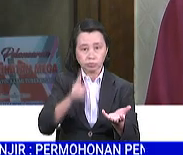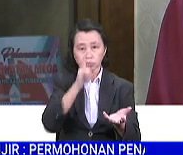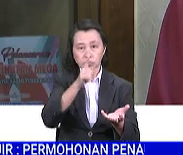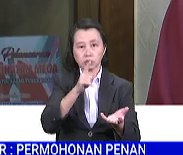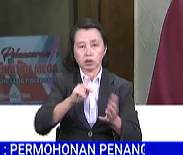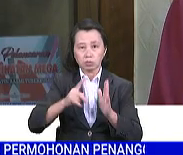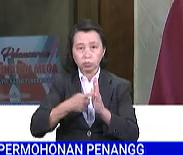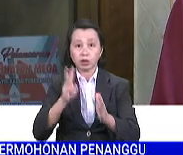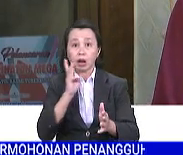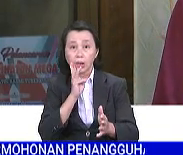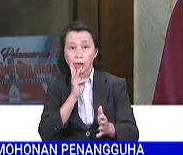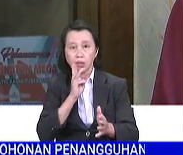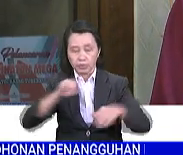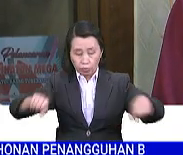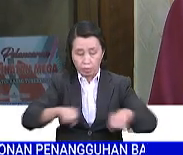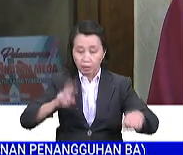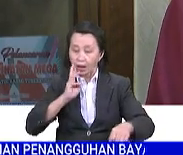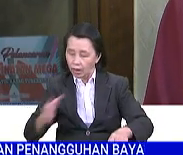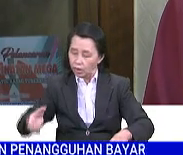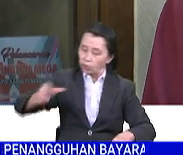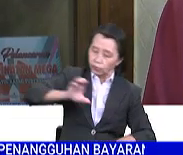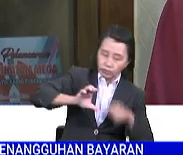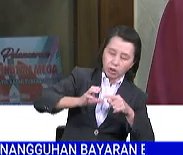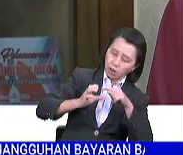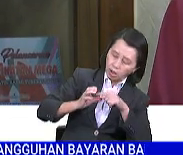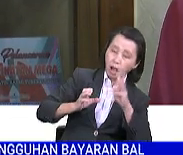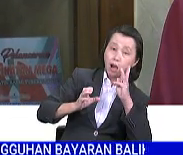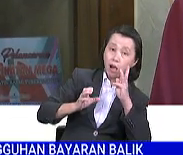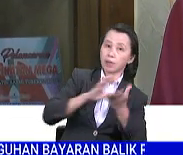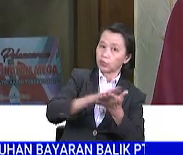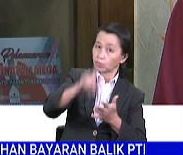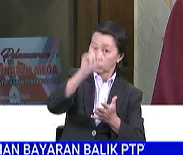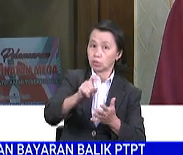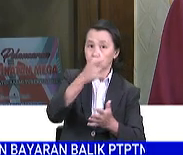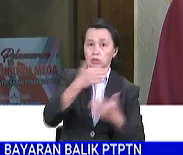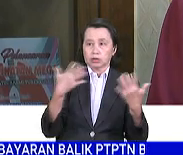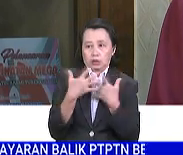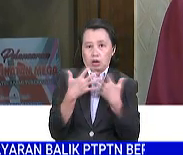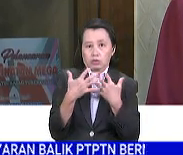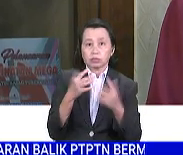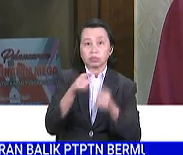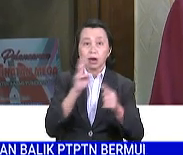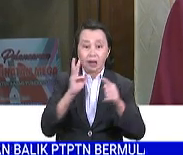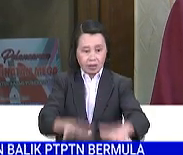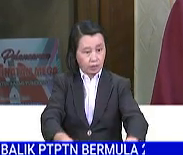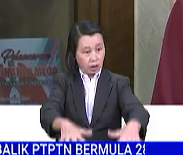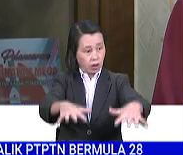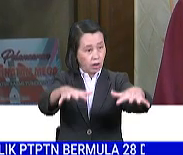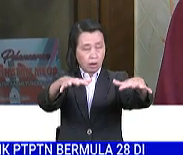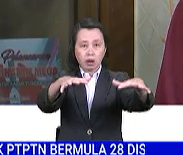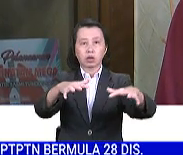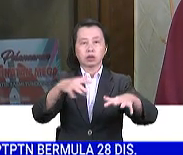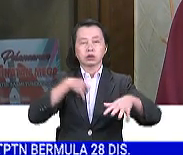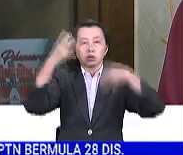memastikan punca air yang kita gunakan untuk memasak itu adalah pada punca air yang bersih. Sebab sekarang ni kita memang takut sangat bila banjir, apa yang paling